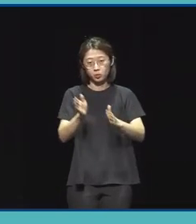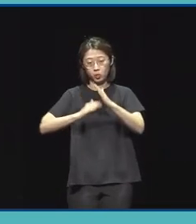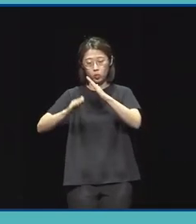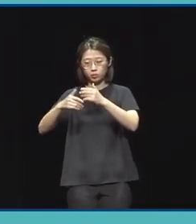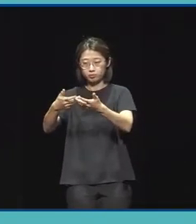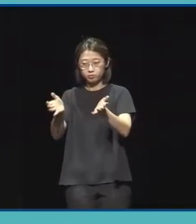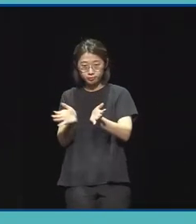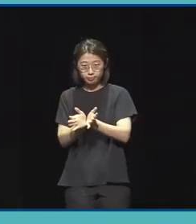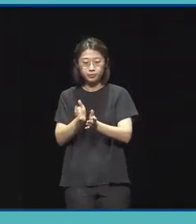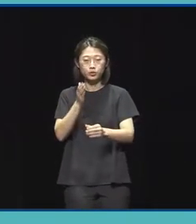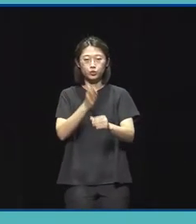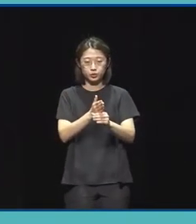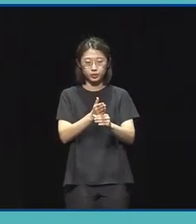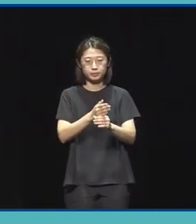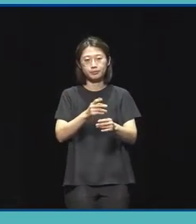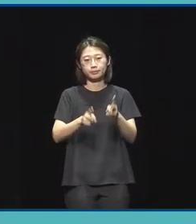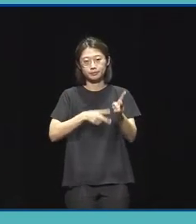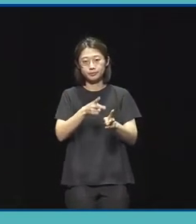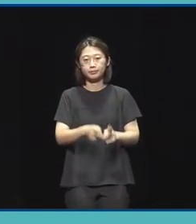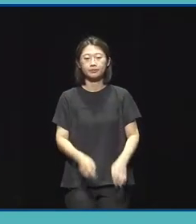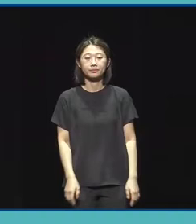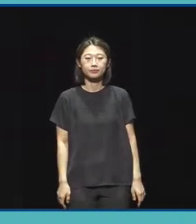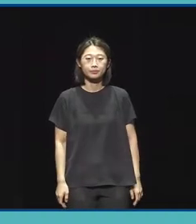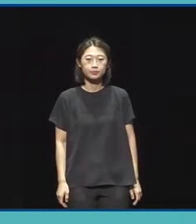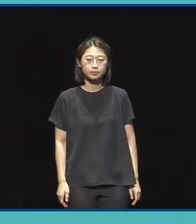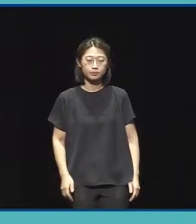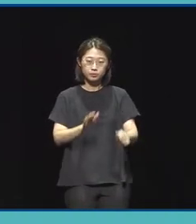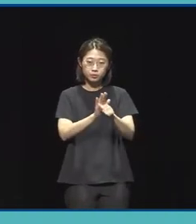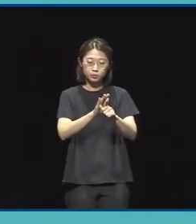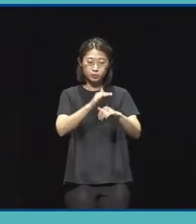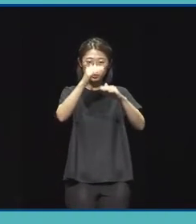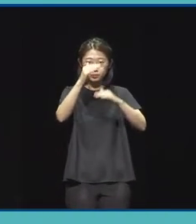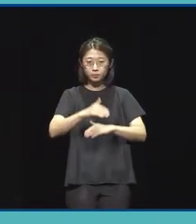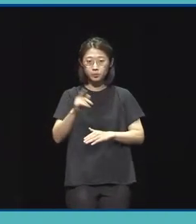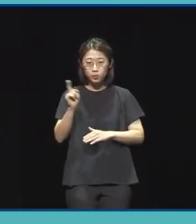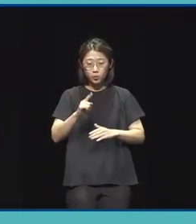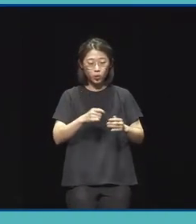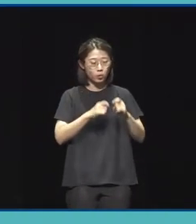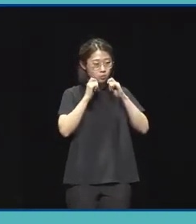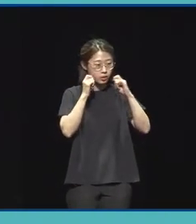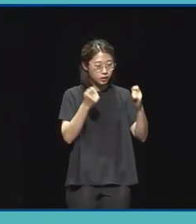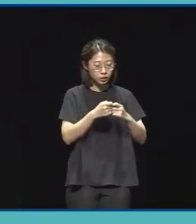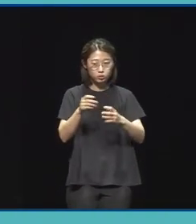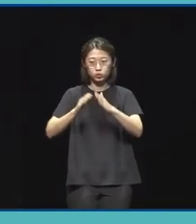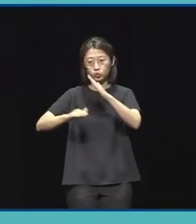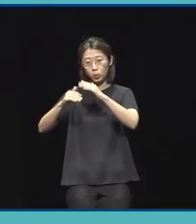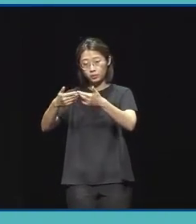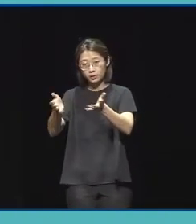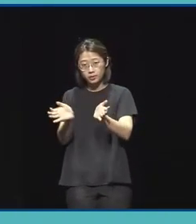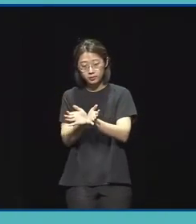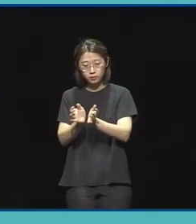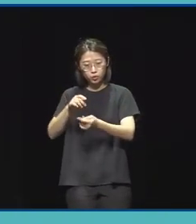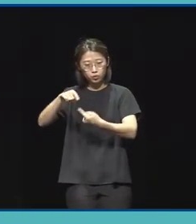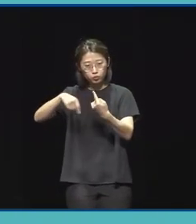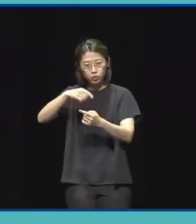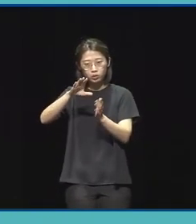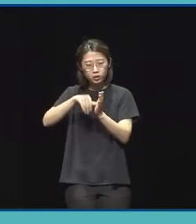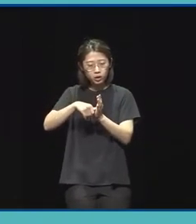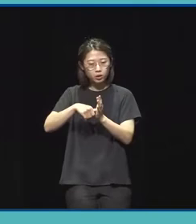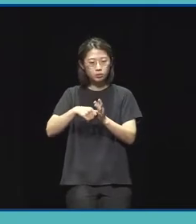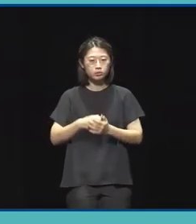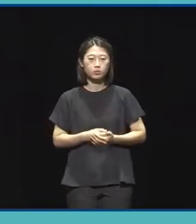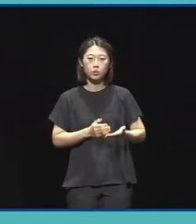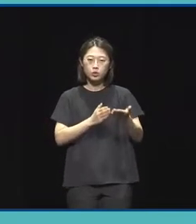국공립예술단체를 대상으로 한 사업입니다. 지원 내용은 민간과 국공립예술단체에서 운영하는 문화예술